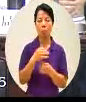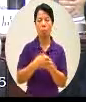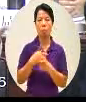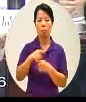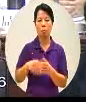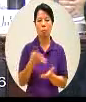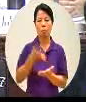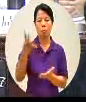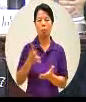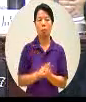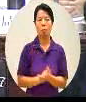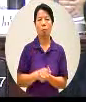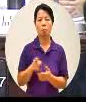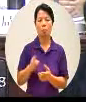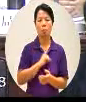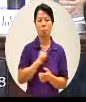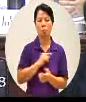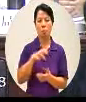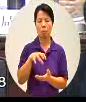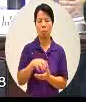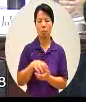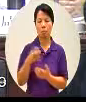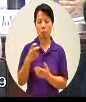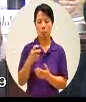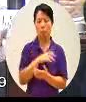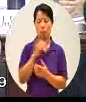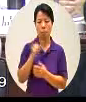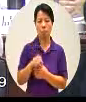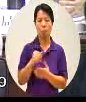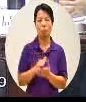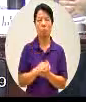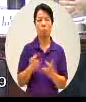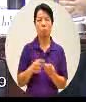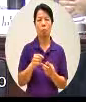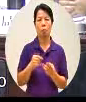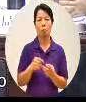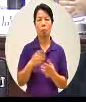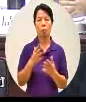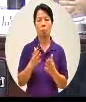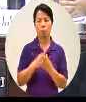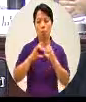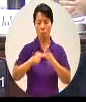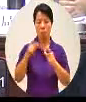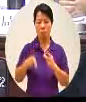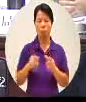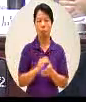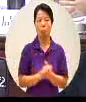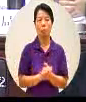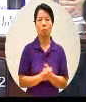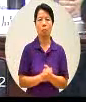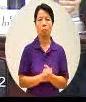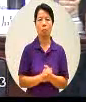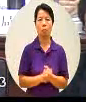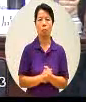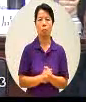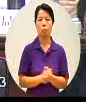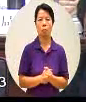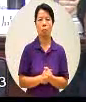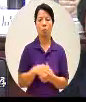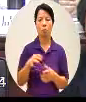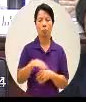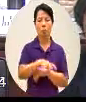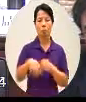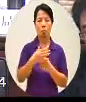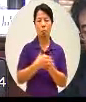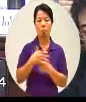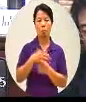四次，因为那是他自己讲的啦哈，那所以这个部分是我刚刚这样回答的原因。 我们环保局不能要求吗？ 那